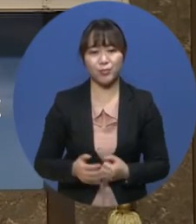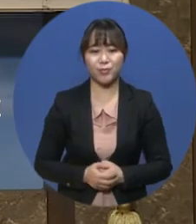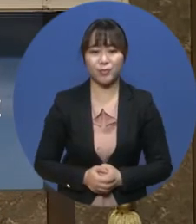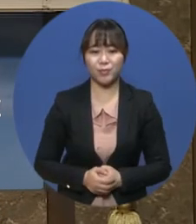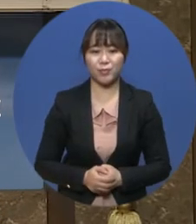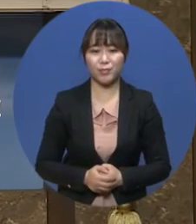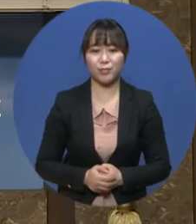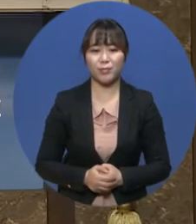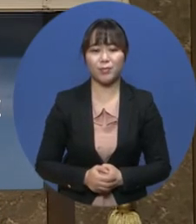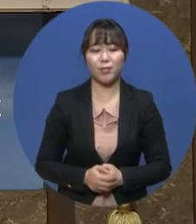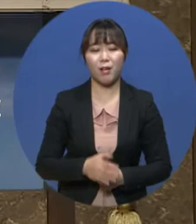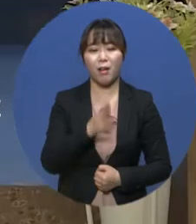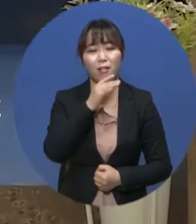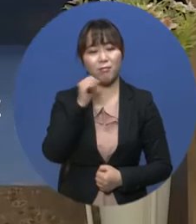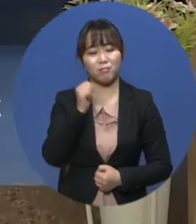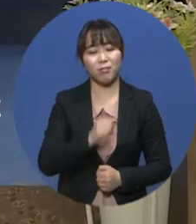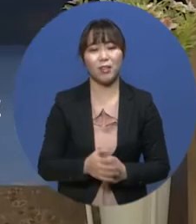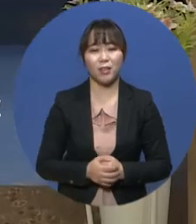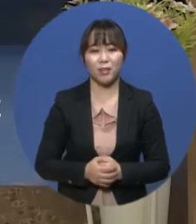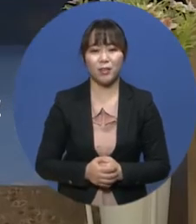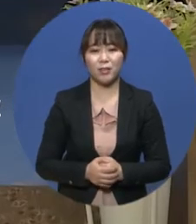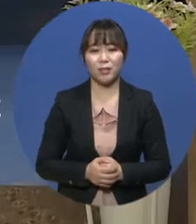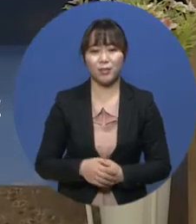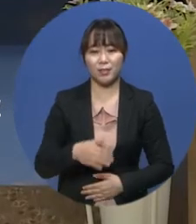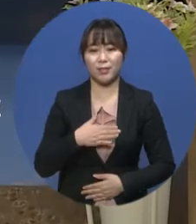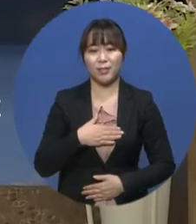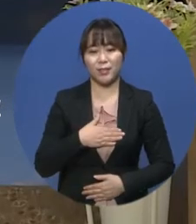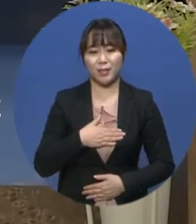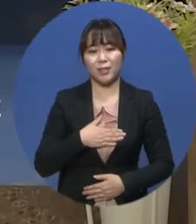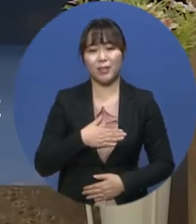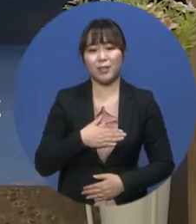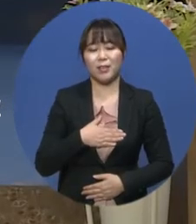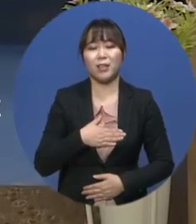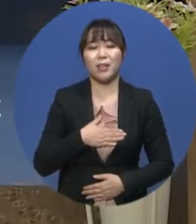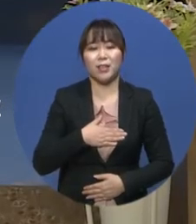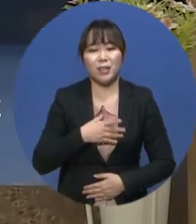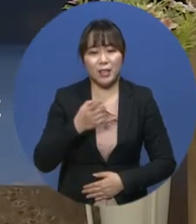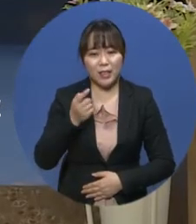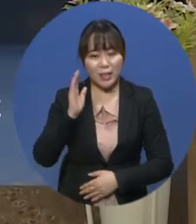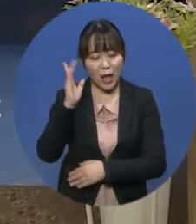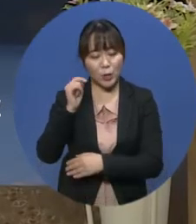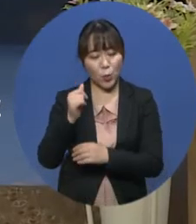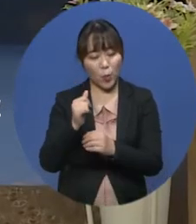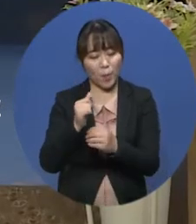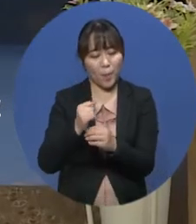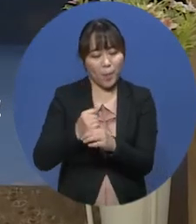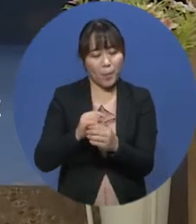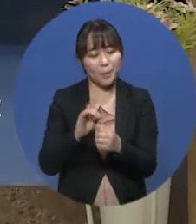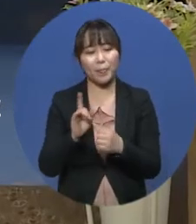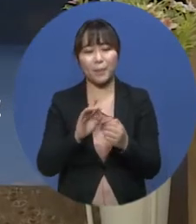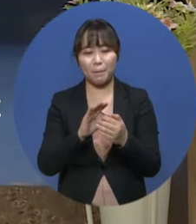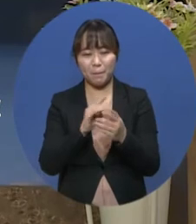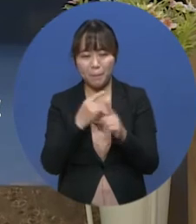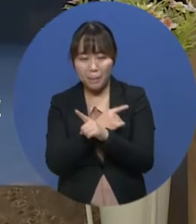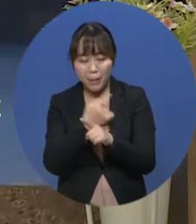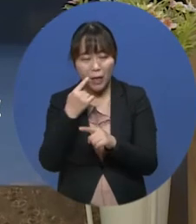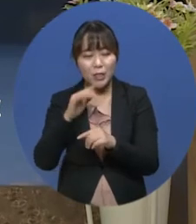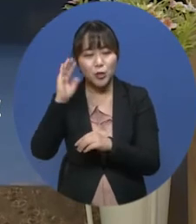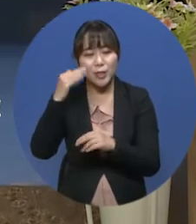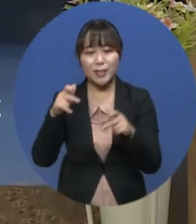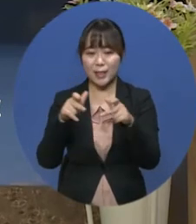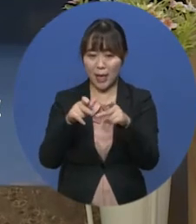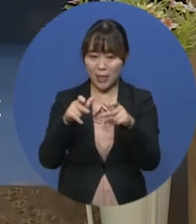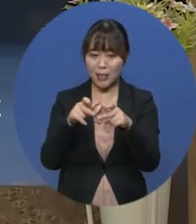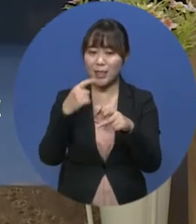해주세요 아 흠 제가 이제 또 그러한 이야기를 조금 바꿔서 아 최근